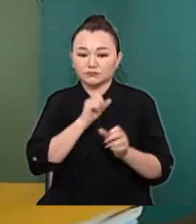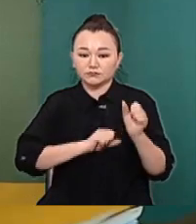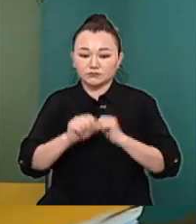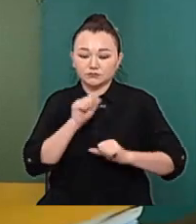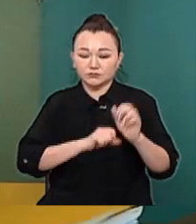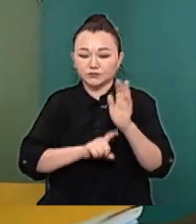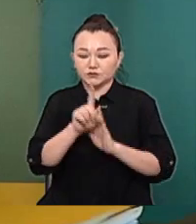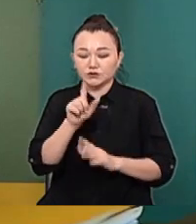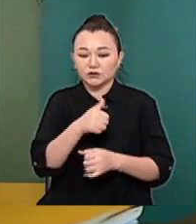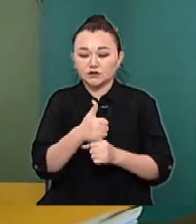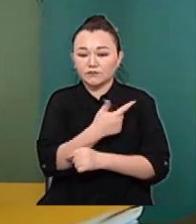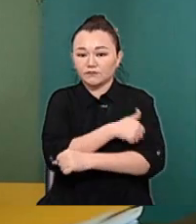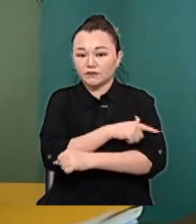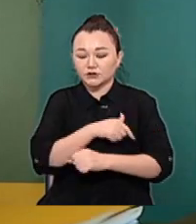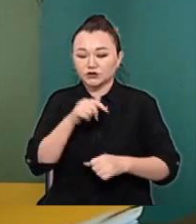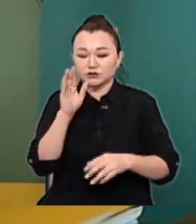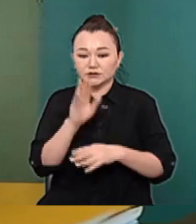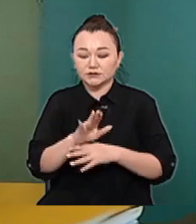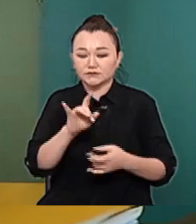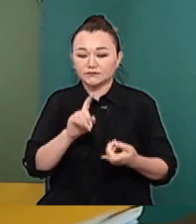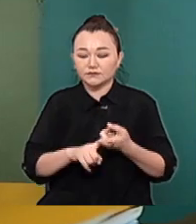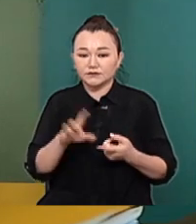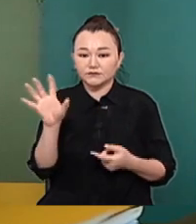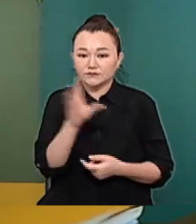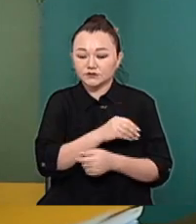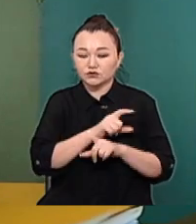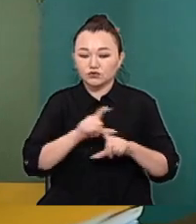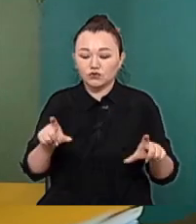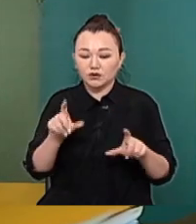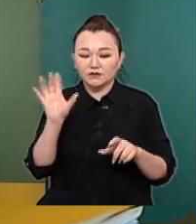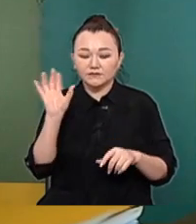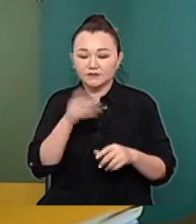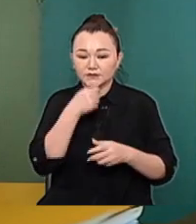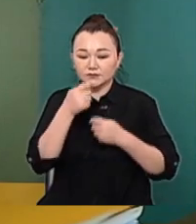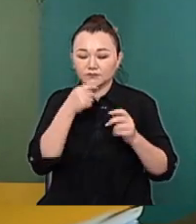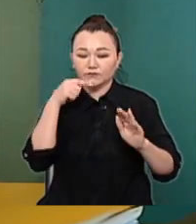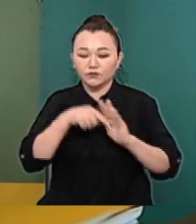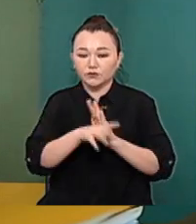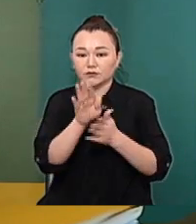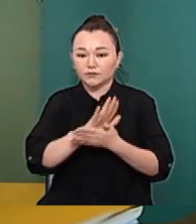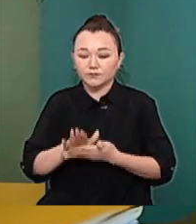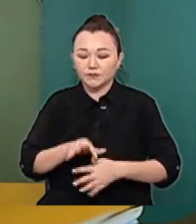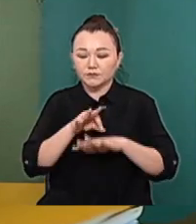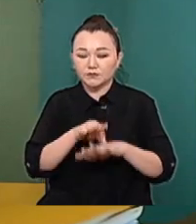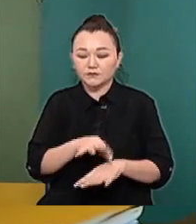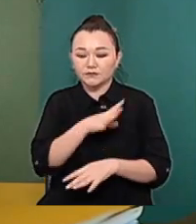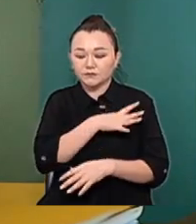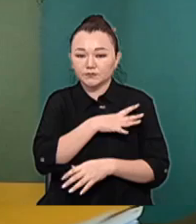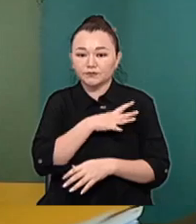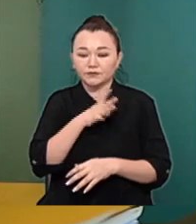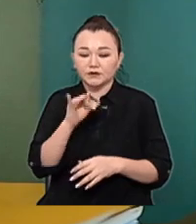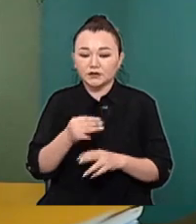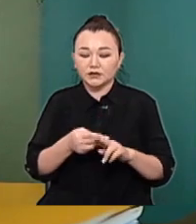Бас санитарлық дәрігерінің қаулысы негізінде барлық мектептің барлық жер ішінде дезинфекциялық жұмыстар жүргізілді